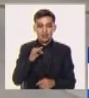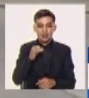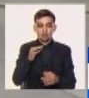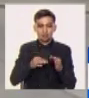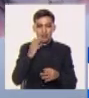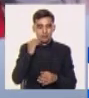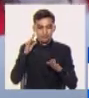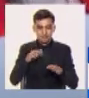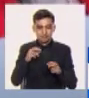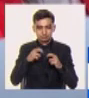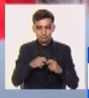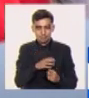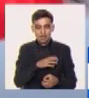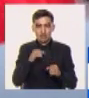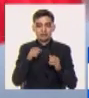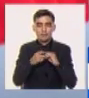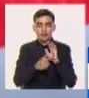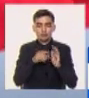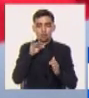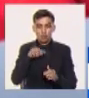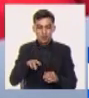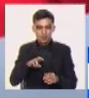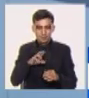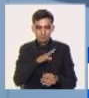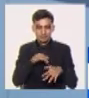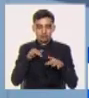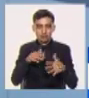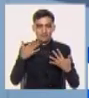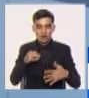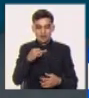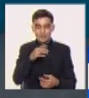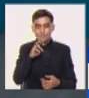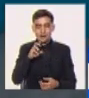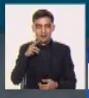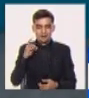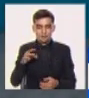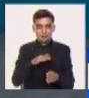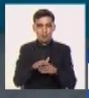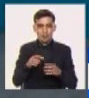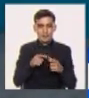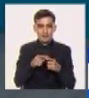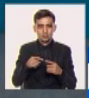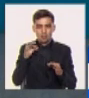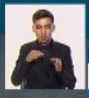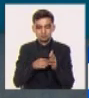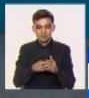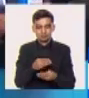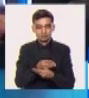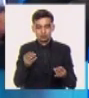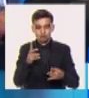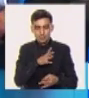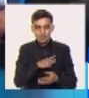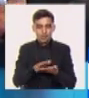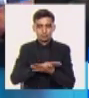17 июня уже вышло решение, по которому в БКР обязаны вернуть клиентам полную стоимость билетов за отмененные рейсы.